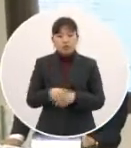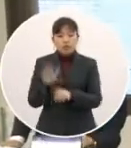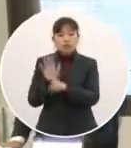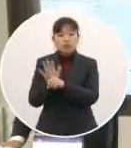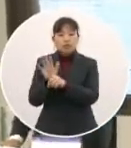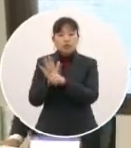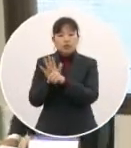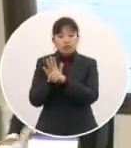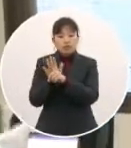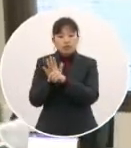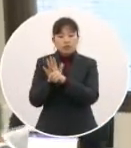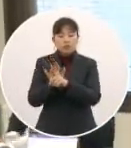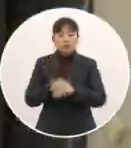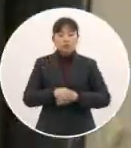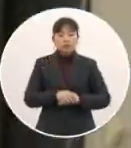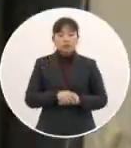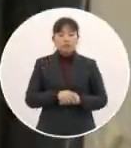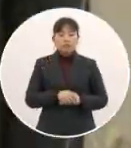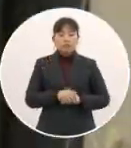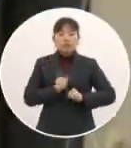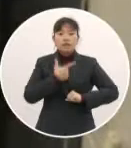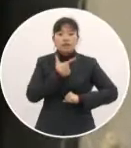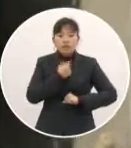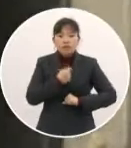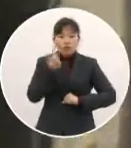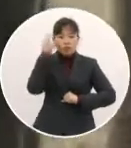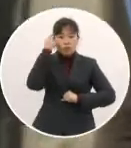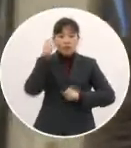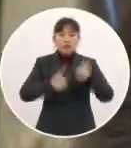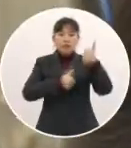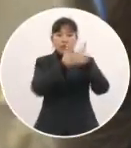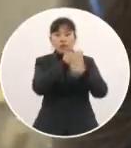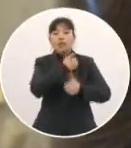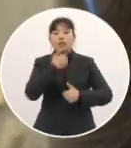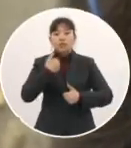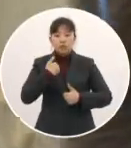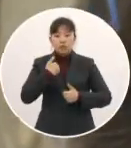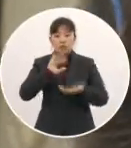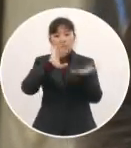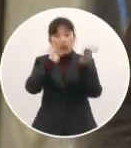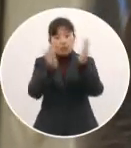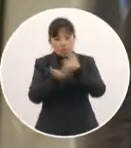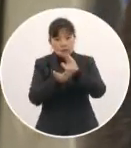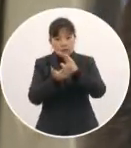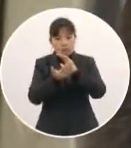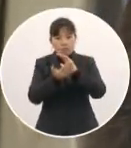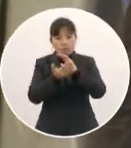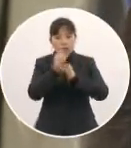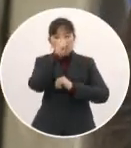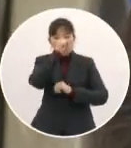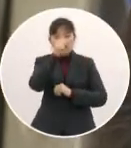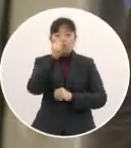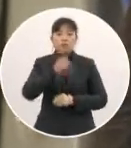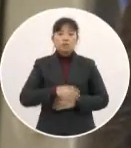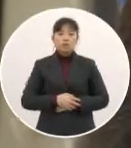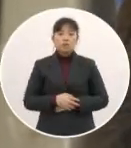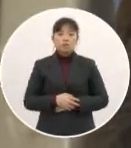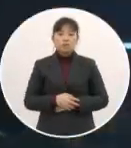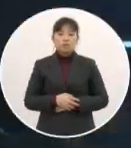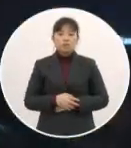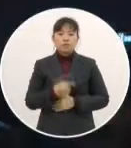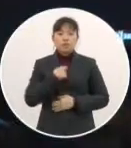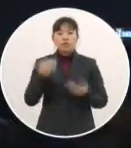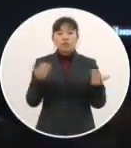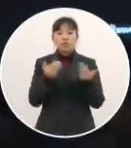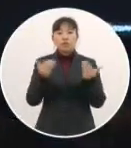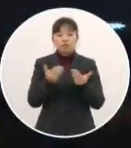サポート制度というのを入れてます。やりたいと思ったらチャレンジできるようにだんだんなってきたと思うので、それはすごく素晴らしいことで、自